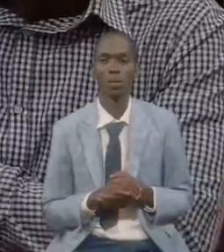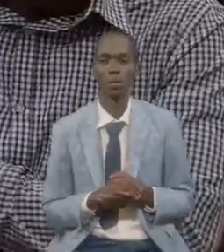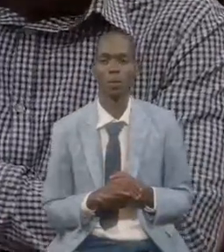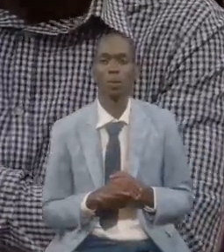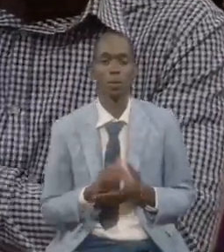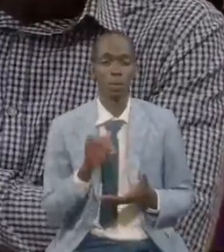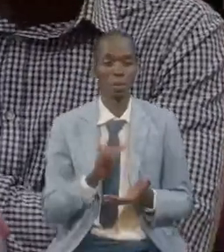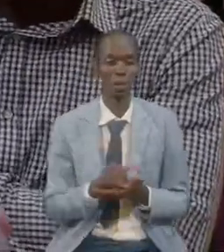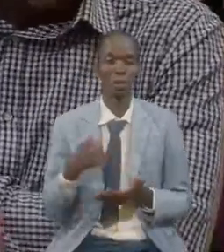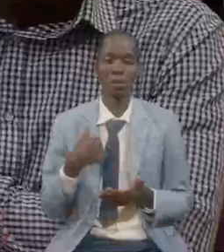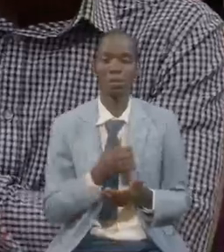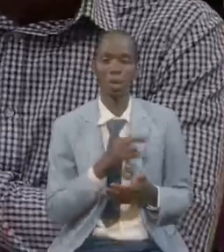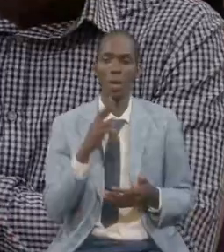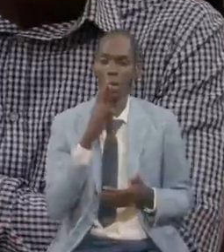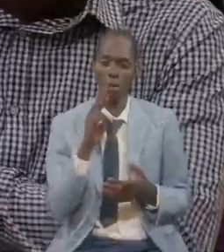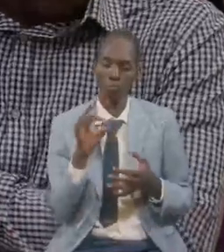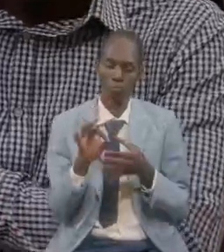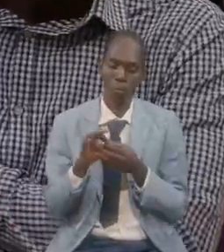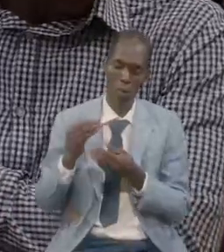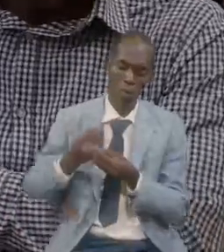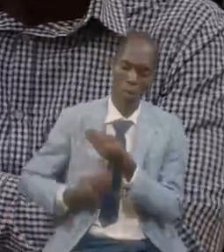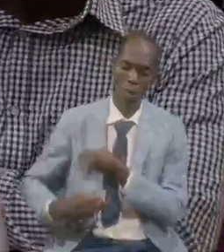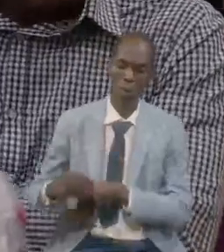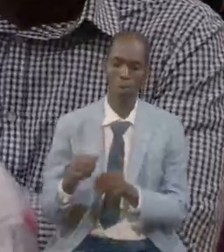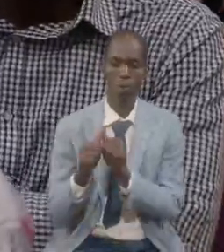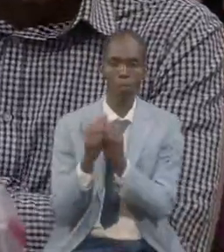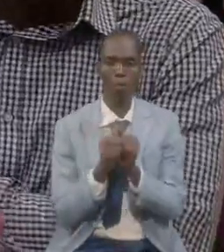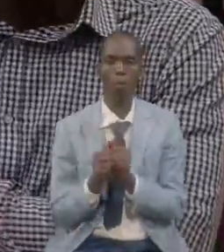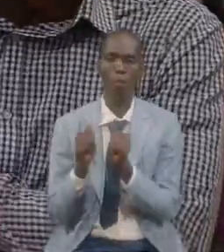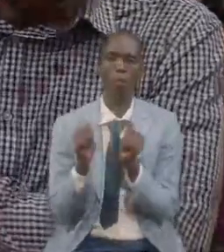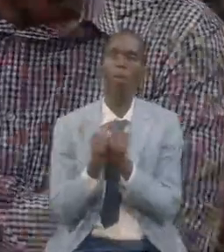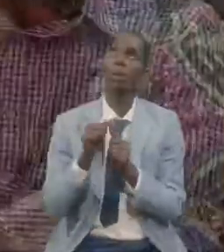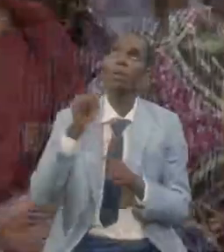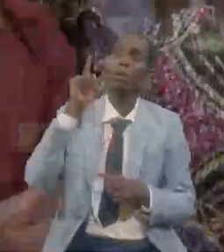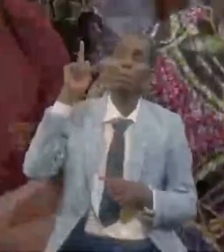que nous sommes héritiers avec lui.